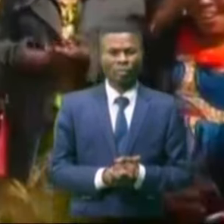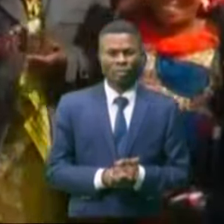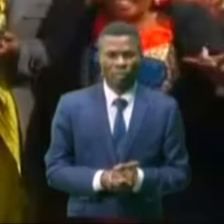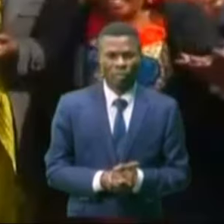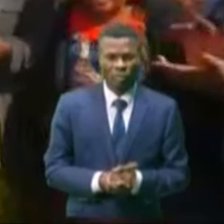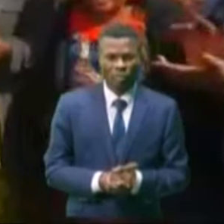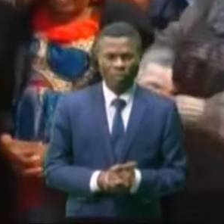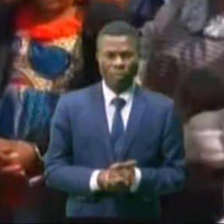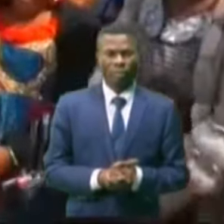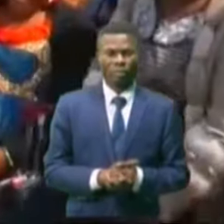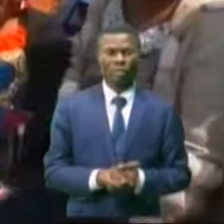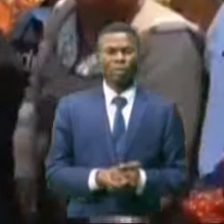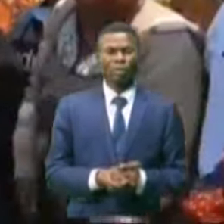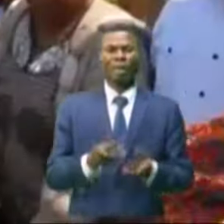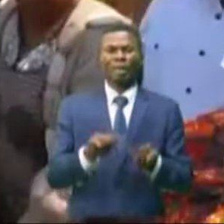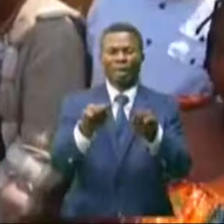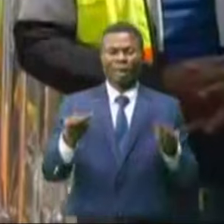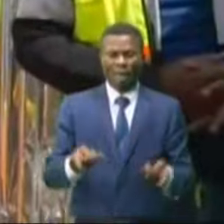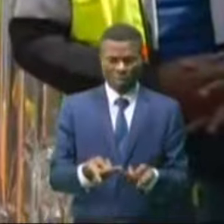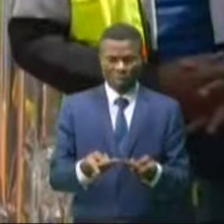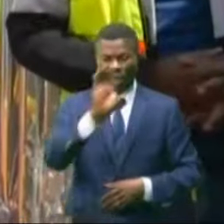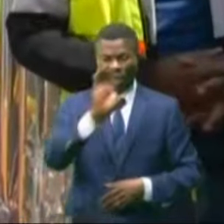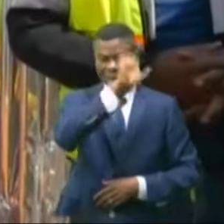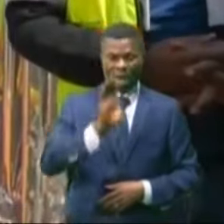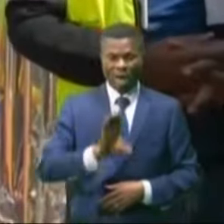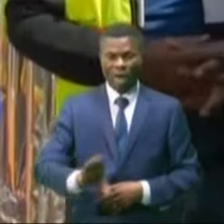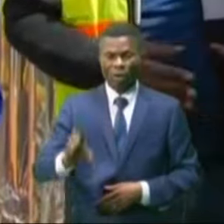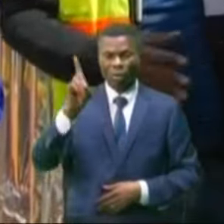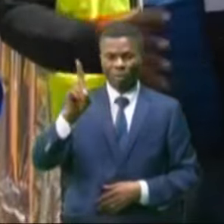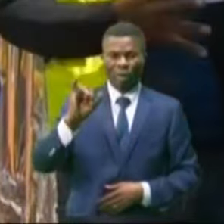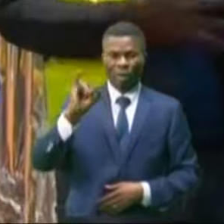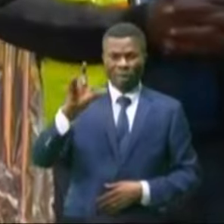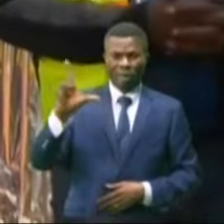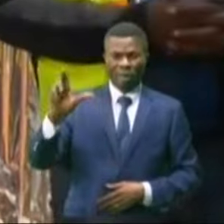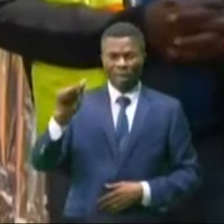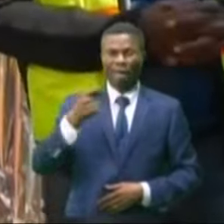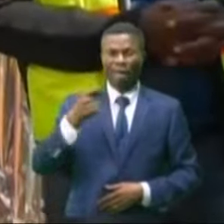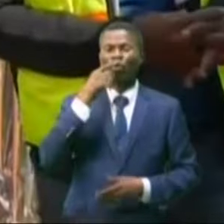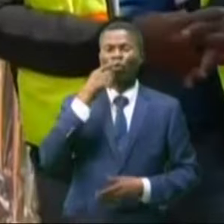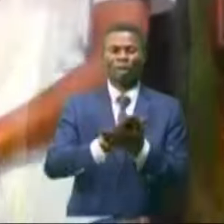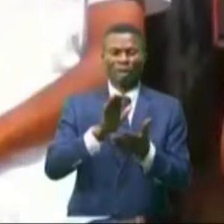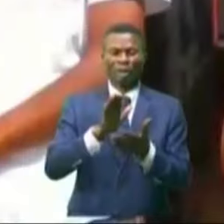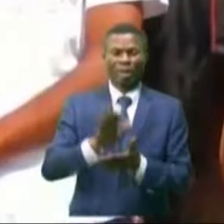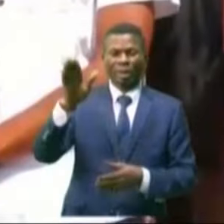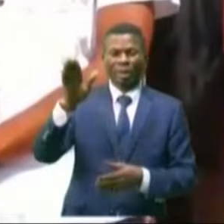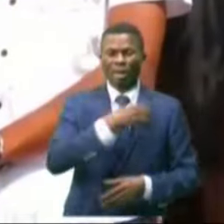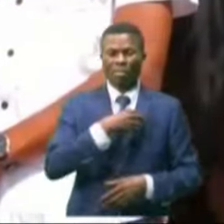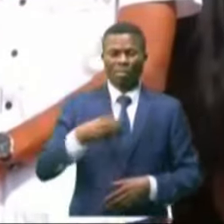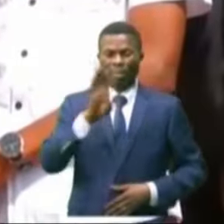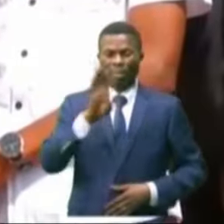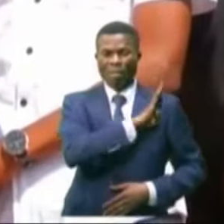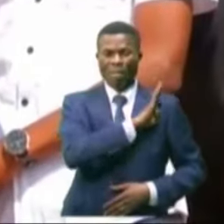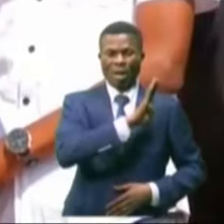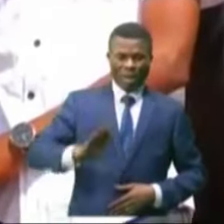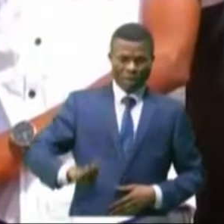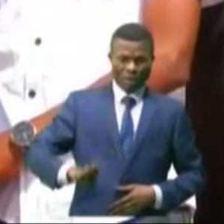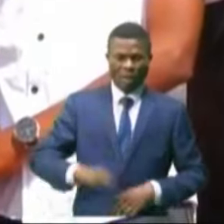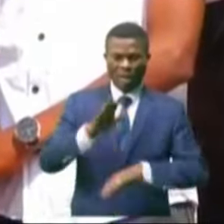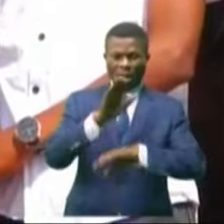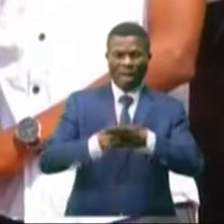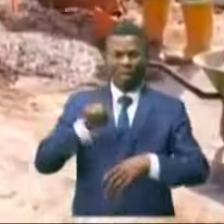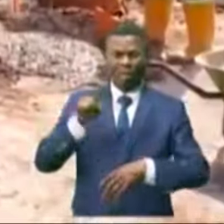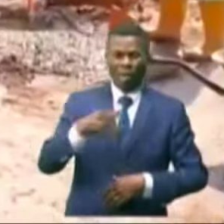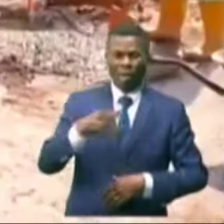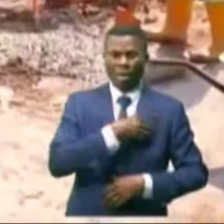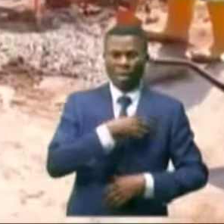Le cadre de base de cette municipalité n'ont pas tari d'éloges à l'endroit de celles qu'ils appellent affectueusement